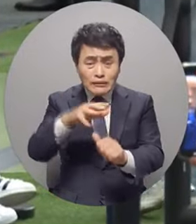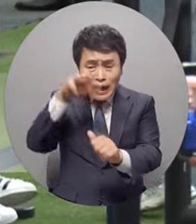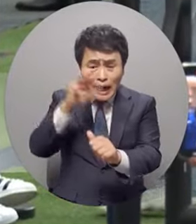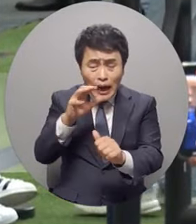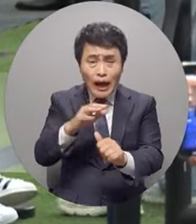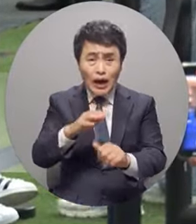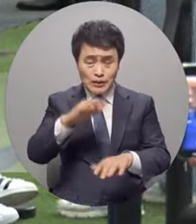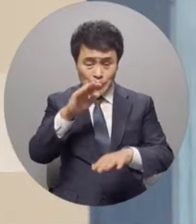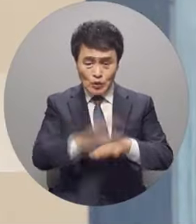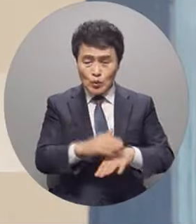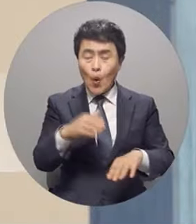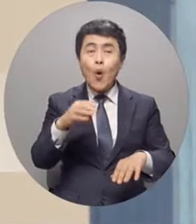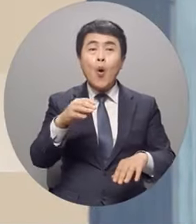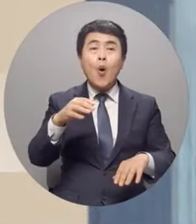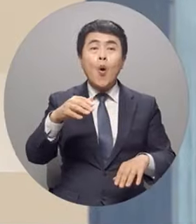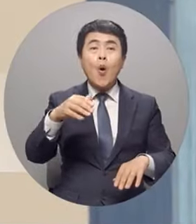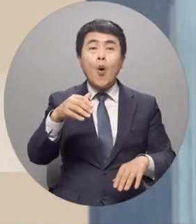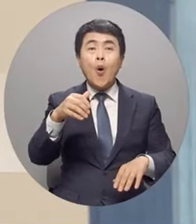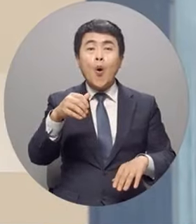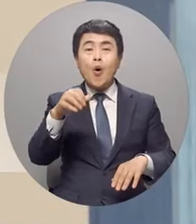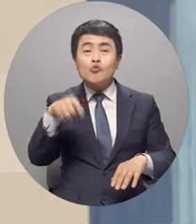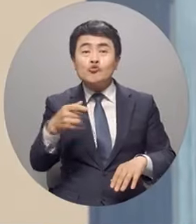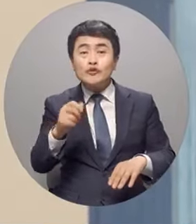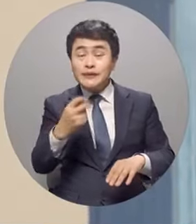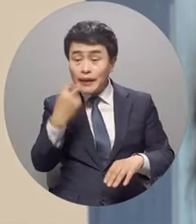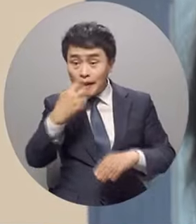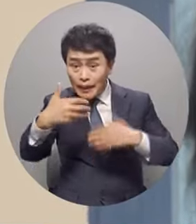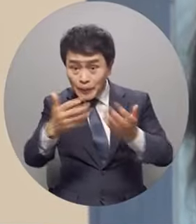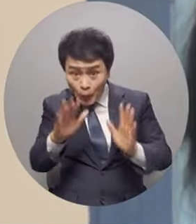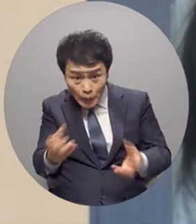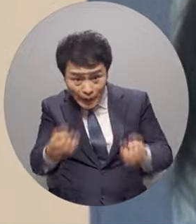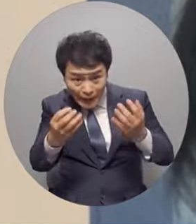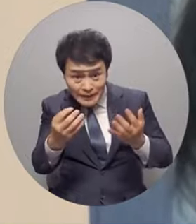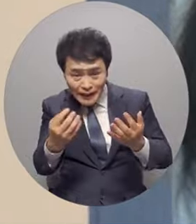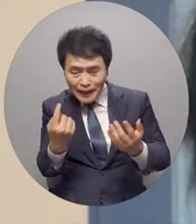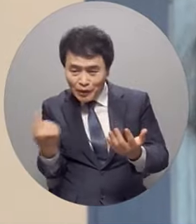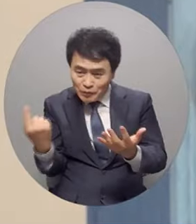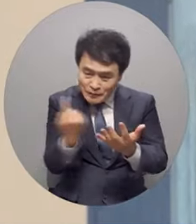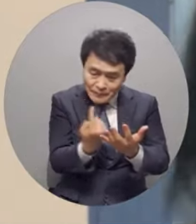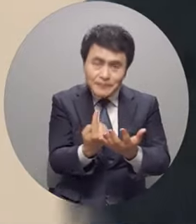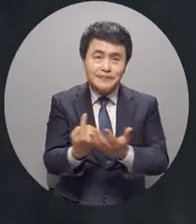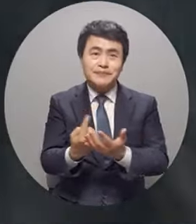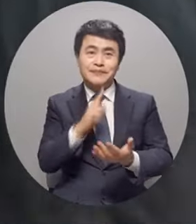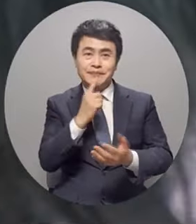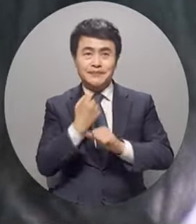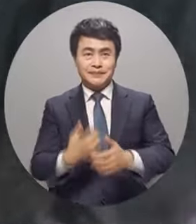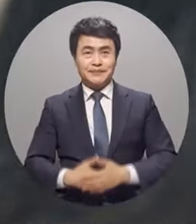손흥정 감독도 오늘 행사에 자리를 함께했습니다. MBC 뉴스 박재웅입니다.